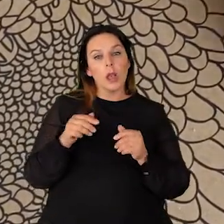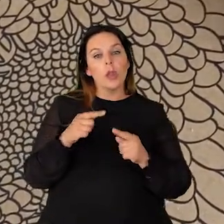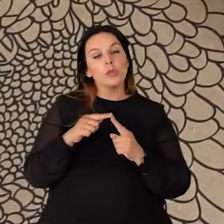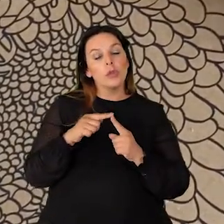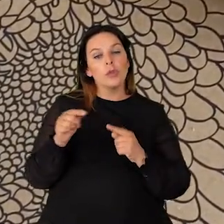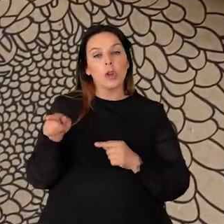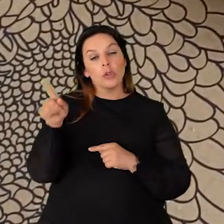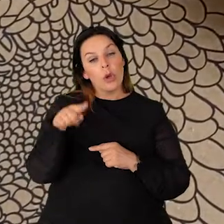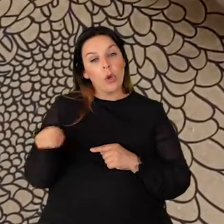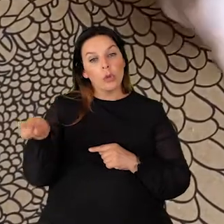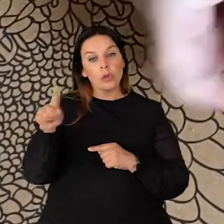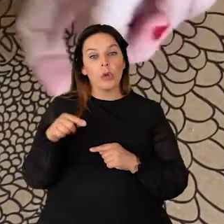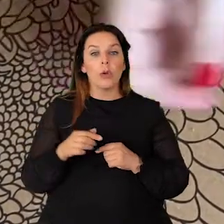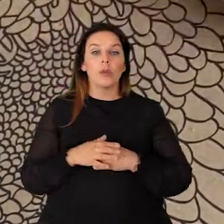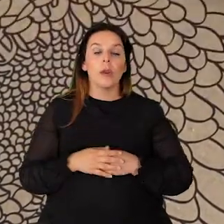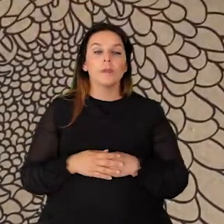papierowych